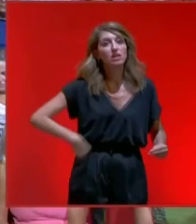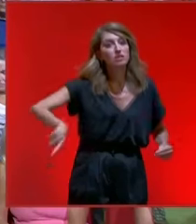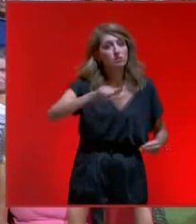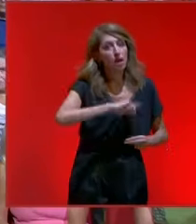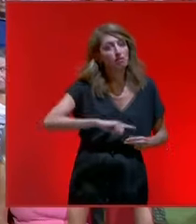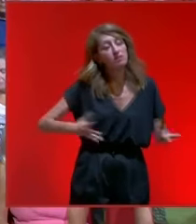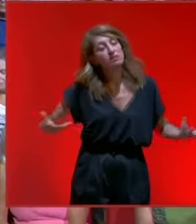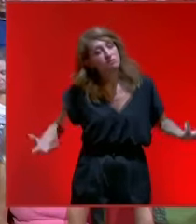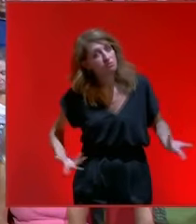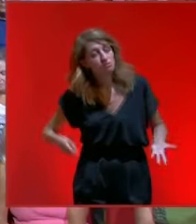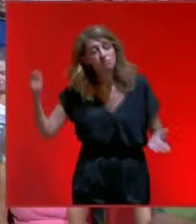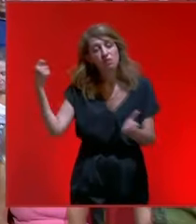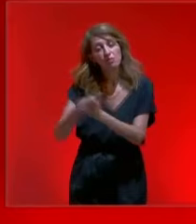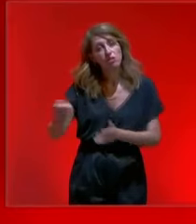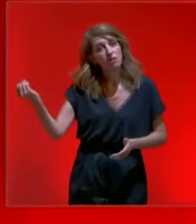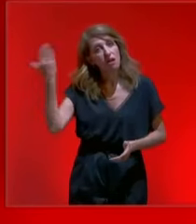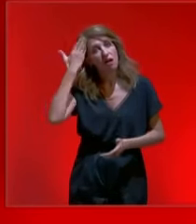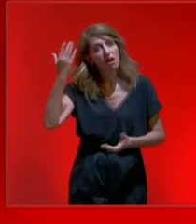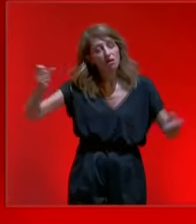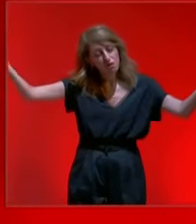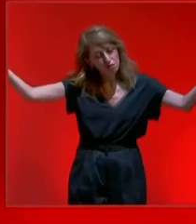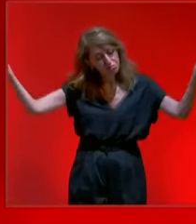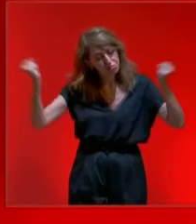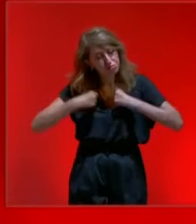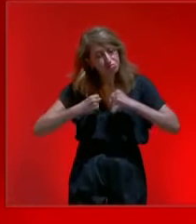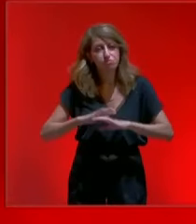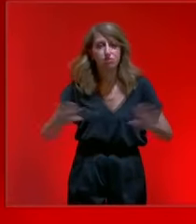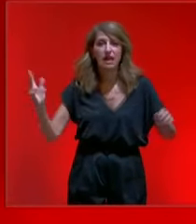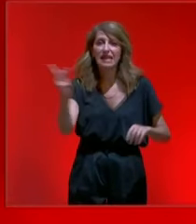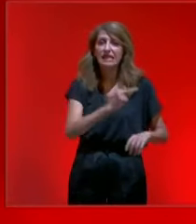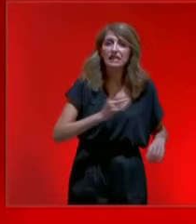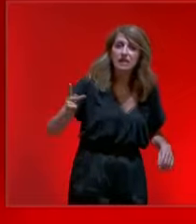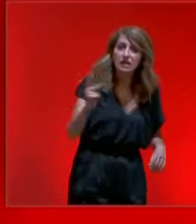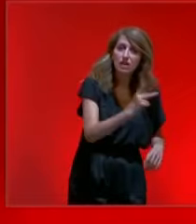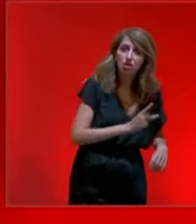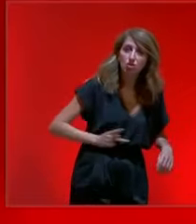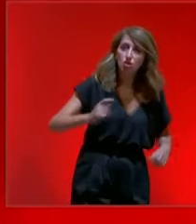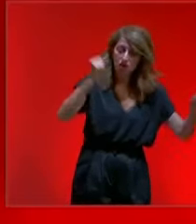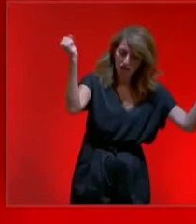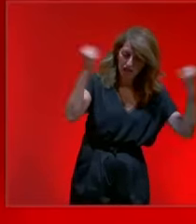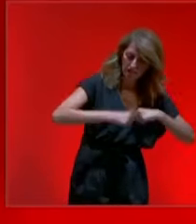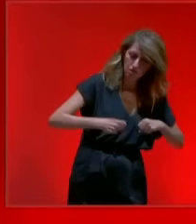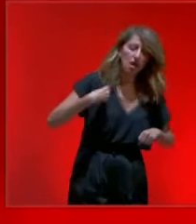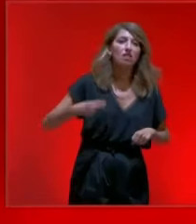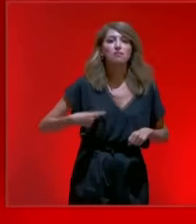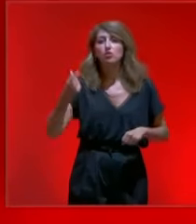τη μετάβαση. Αυτό σημαίνει νέα βάρη για την κοινωνία και τα δημόσια οικονομικά. Σημαίνει ενίσχυση των